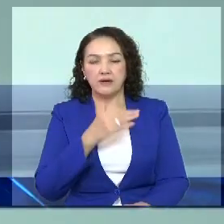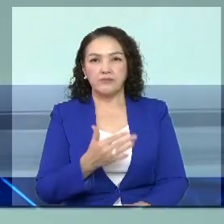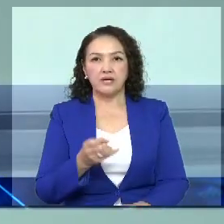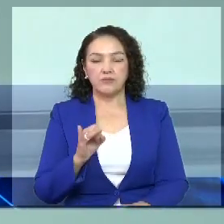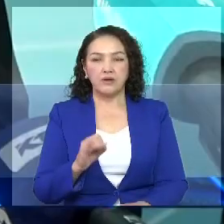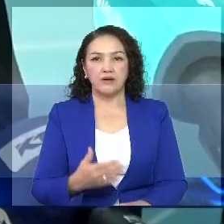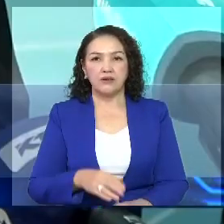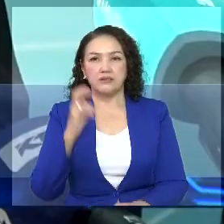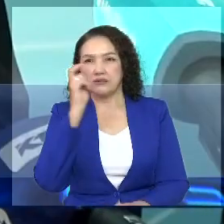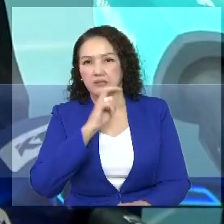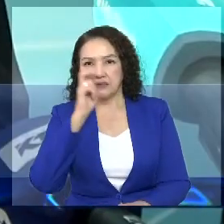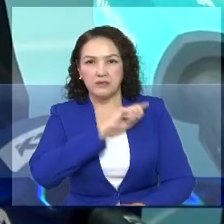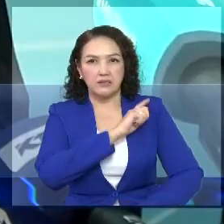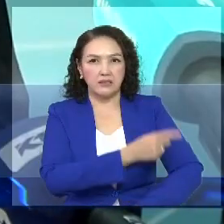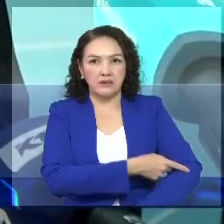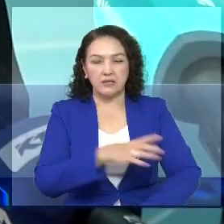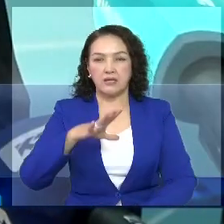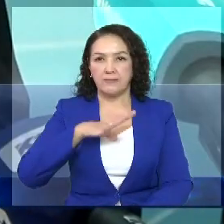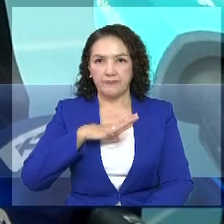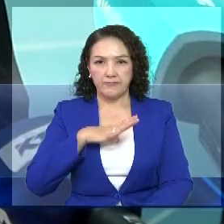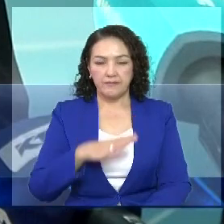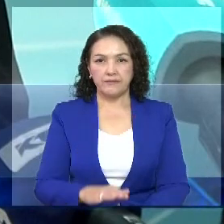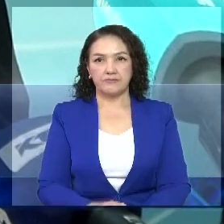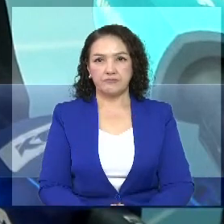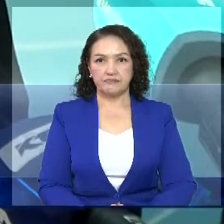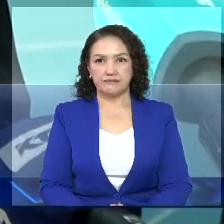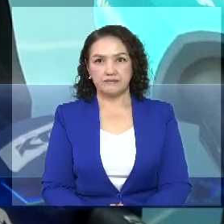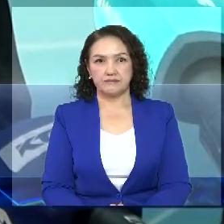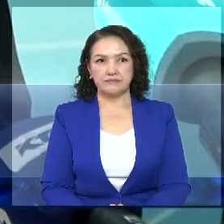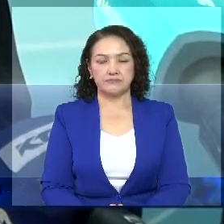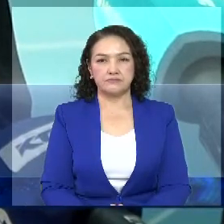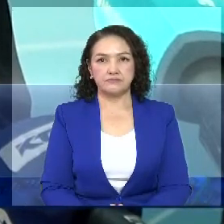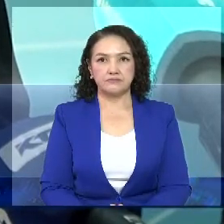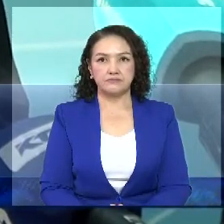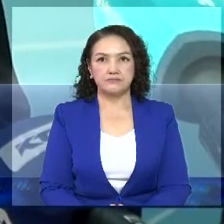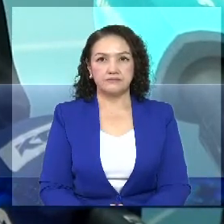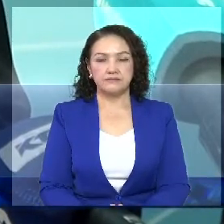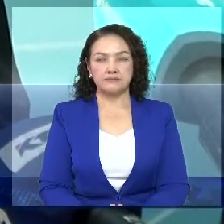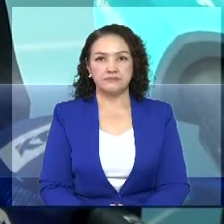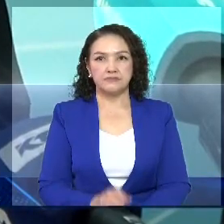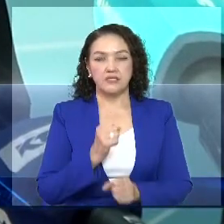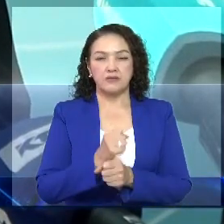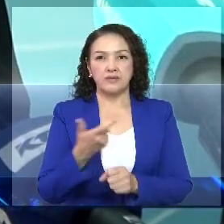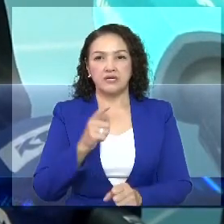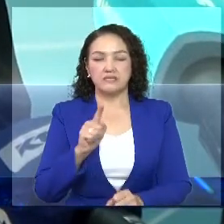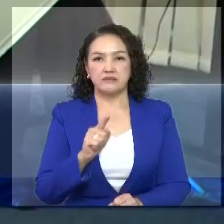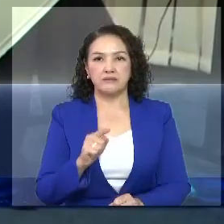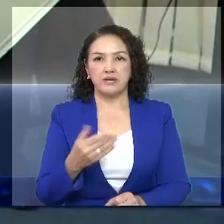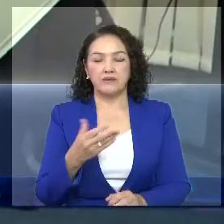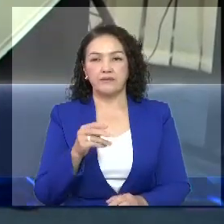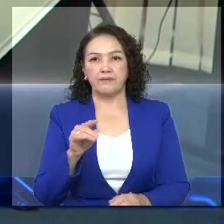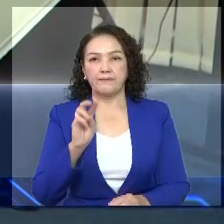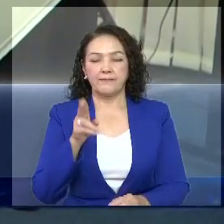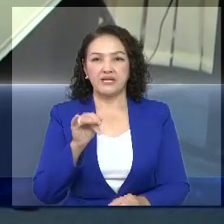приборов давался сильный запах. Вообще, то есть внутри дома? Внутри дома, да. Именно от работы газовых приборов. Это газовые